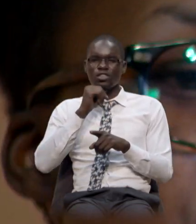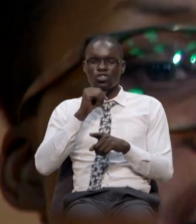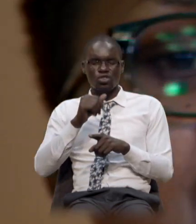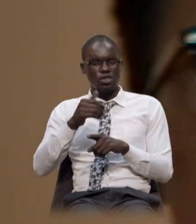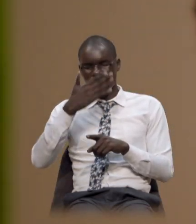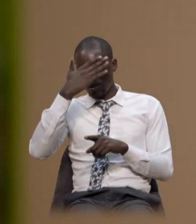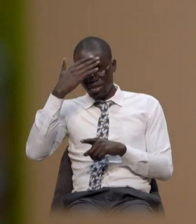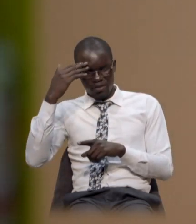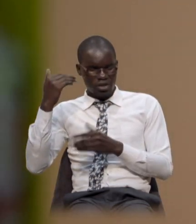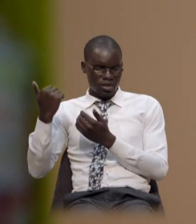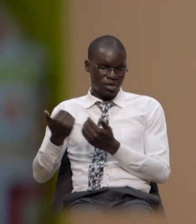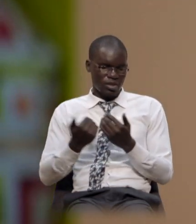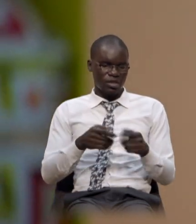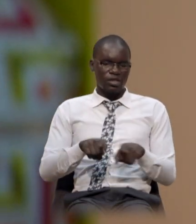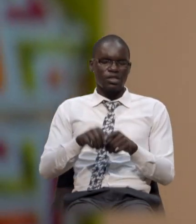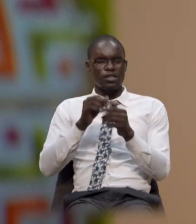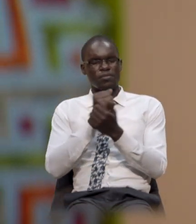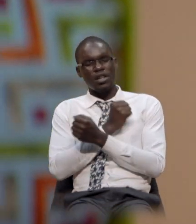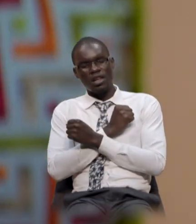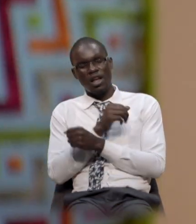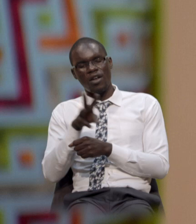watoto kweli huwapenda.